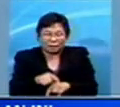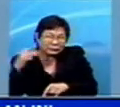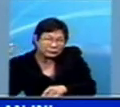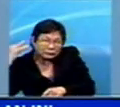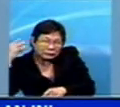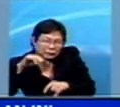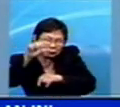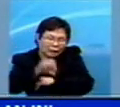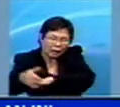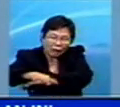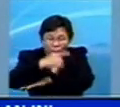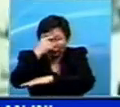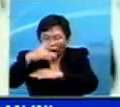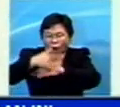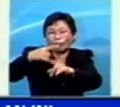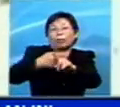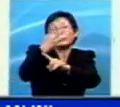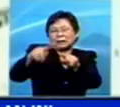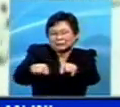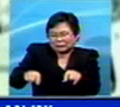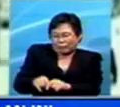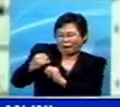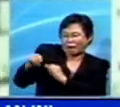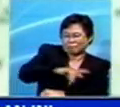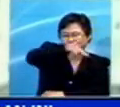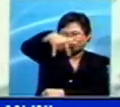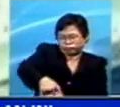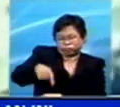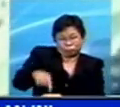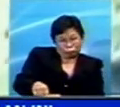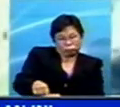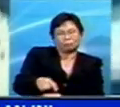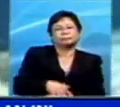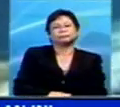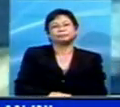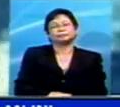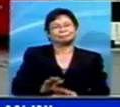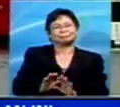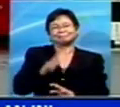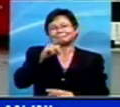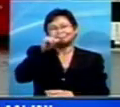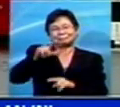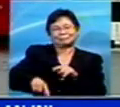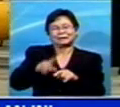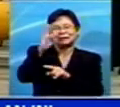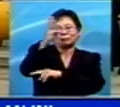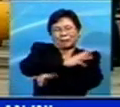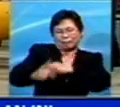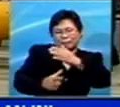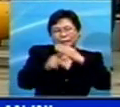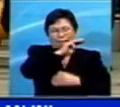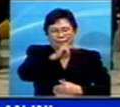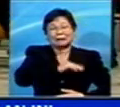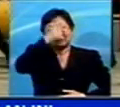selatan lautan Hindi pada awal April sebagai tempat berakhirnya MH370 dan en hari kemudian pemangku menteri